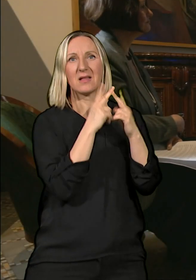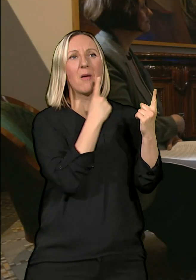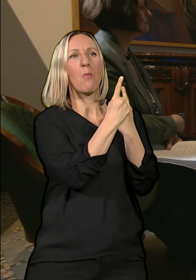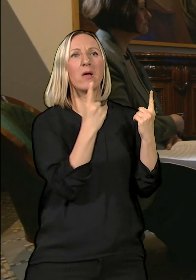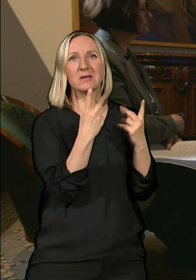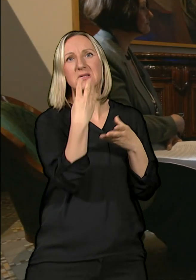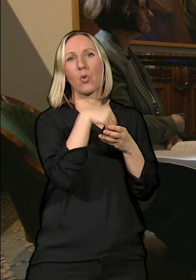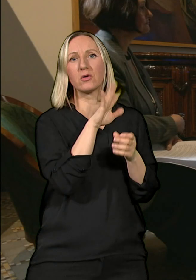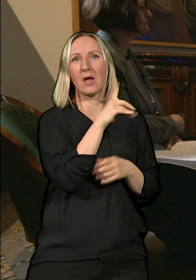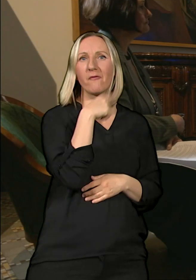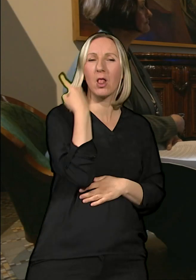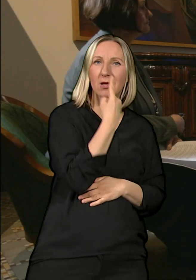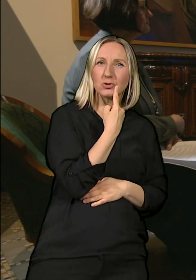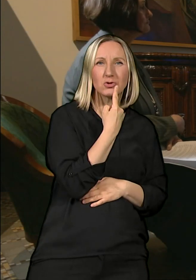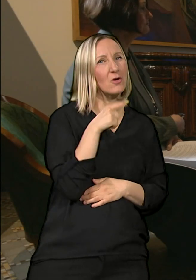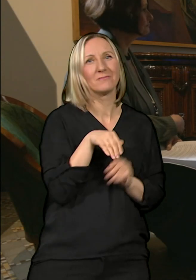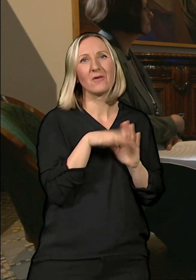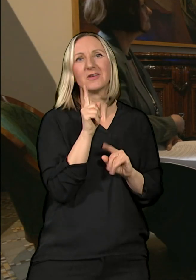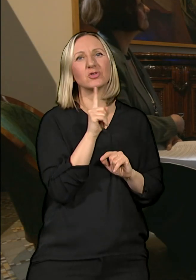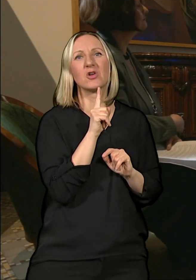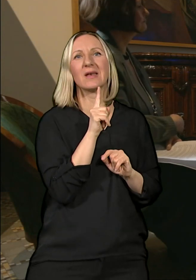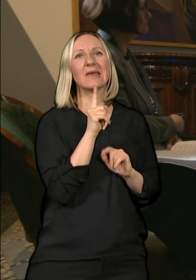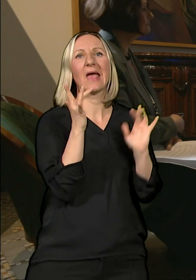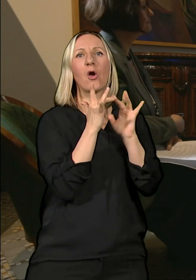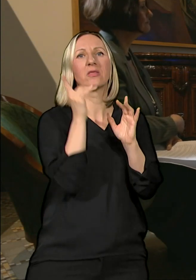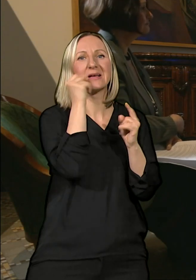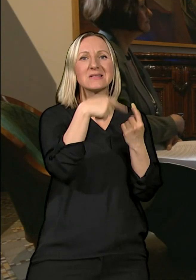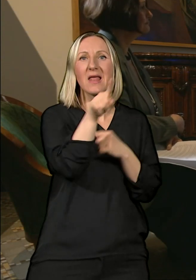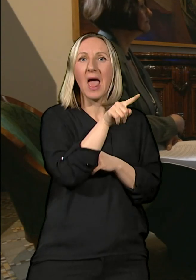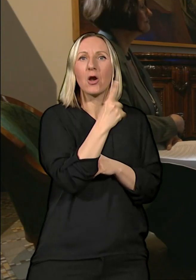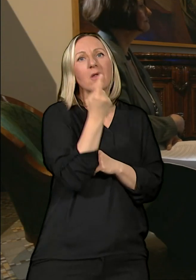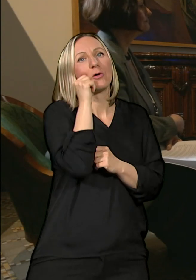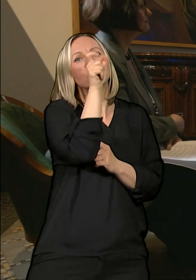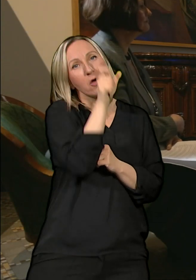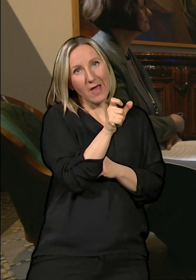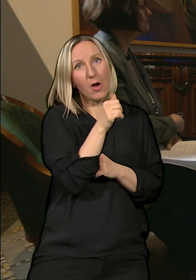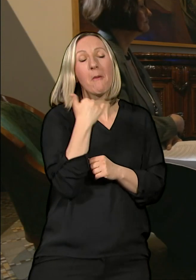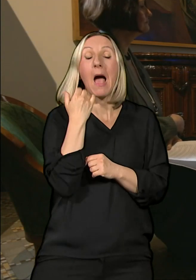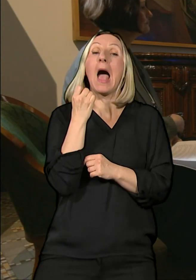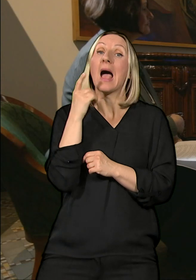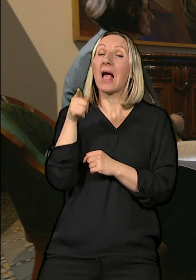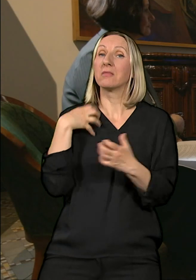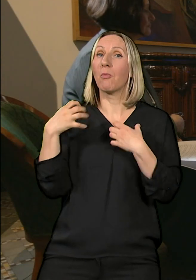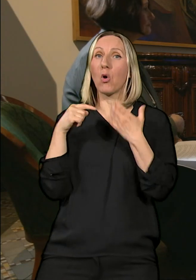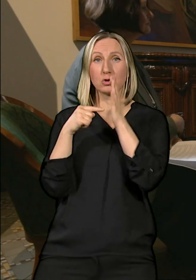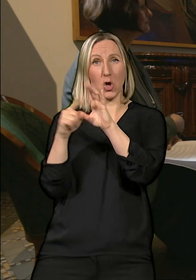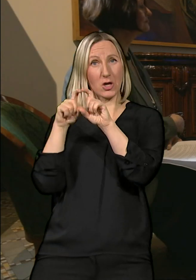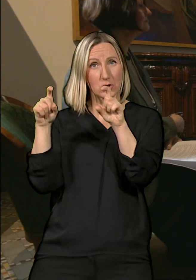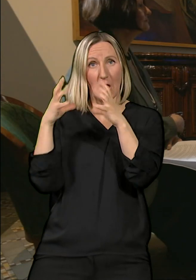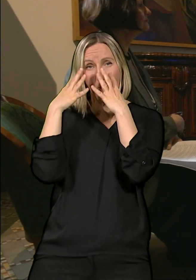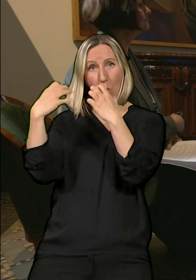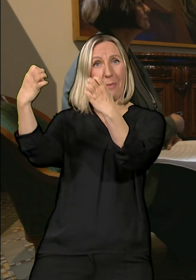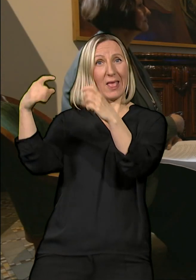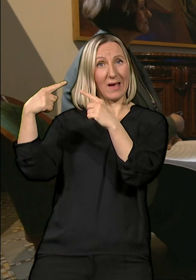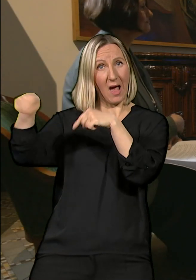uključi njegovo lično i onda to više nije kontakt sa narodom, nego je to kontakt sa tim čovekom. Ali kada imate kontakt sa publikom, to je